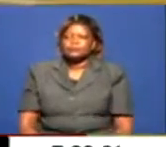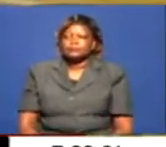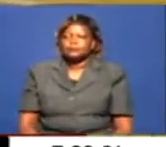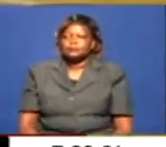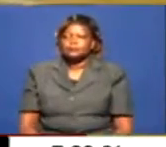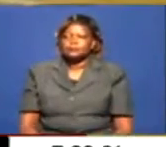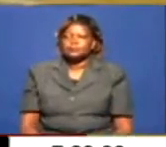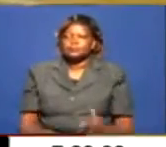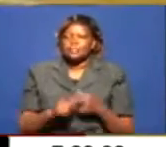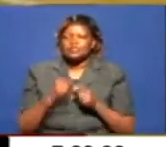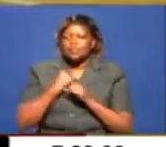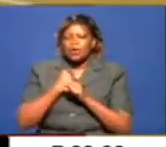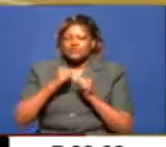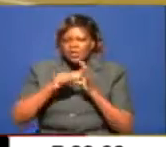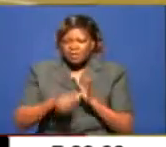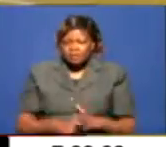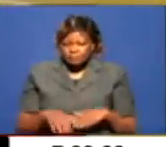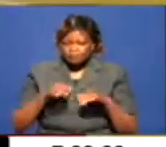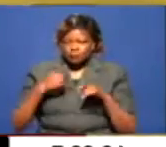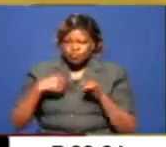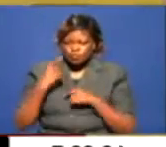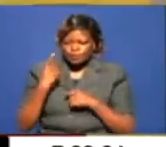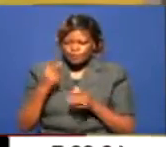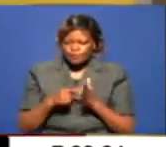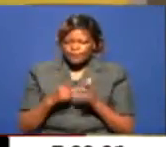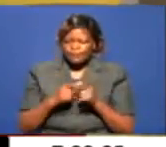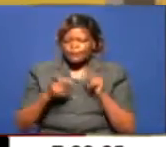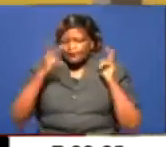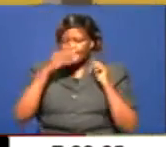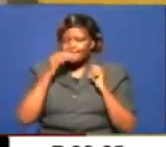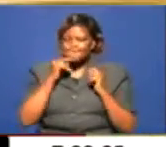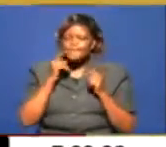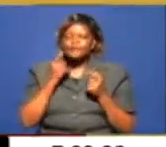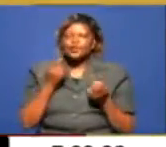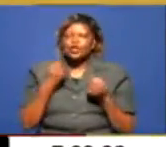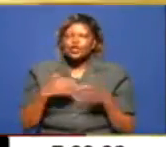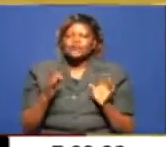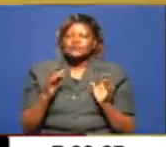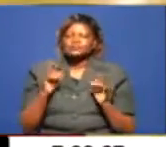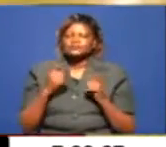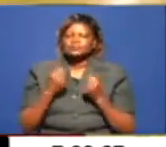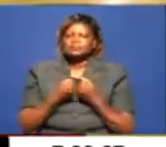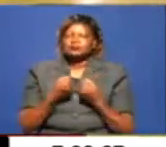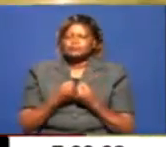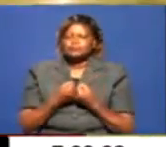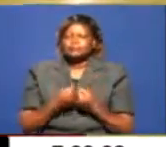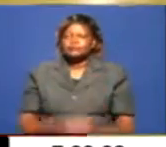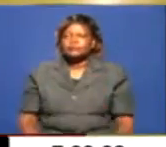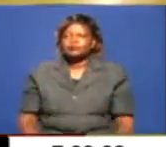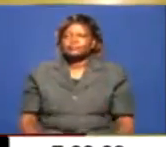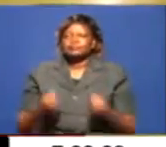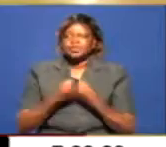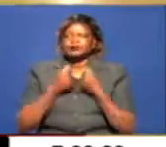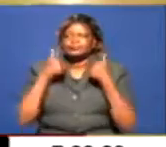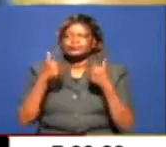Talanta walijitahidi vilivyo na kunyakua alama zote tatu huku Kakamega Homeboyz ikipoteza mechi yake ya kwanza msimu huu. Game was good.